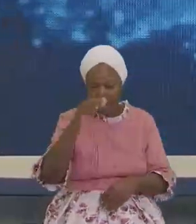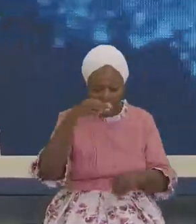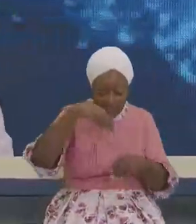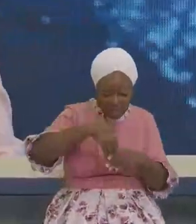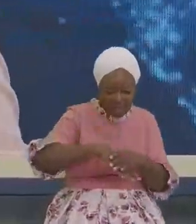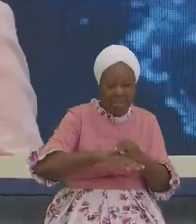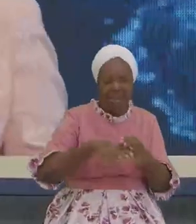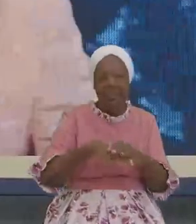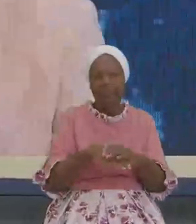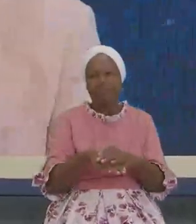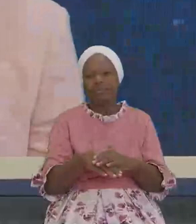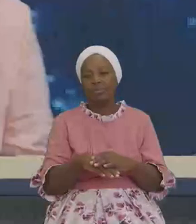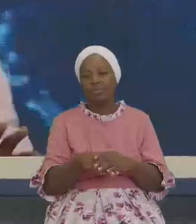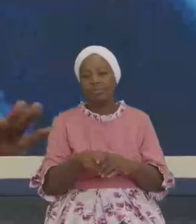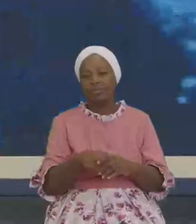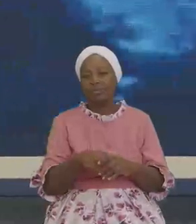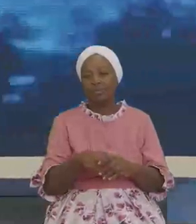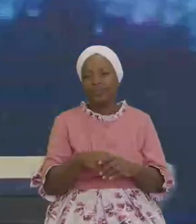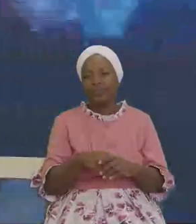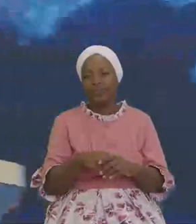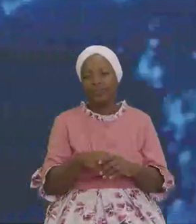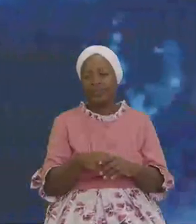Si quelqu'un entre par moi,